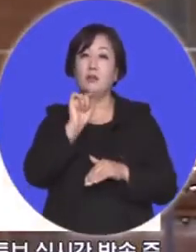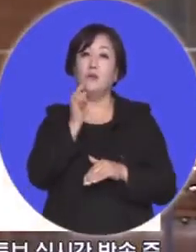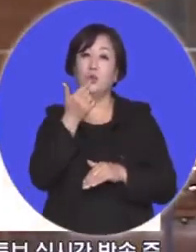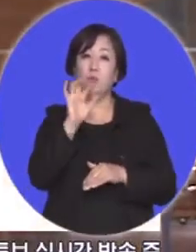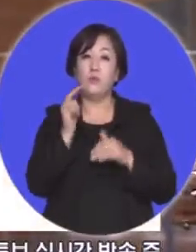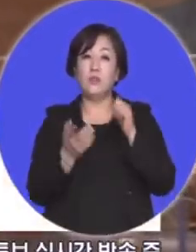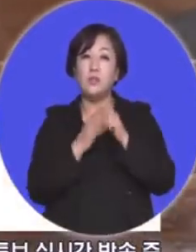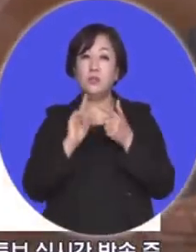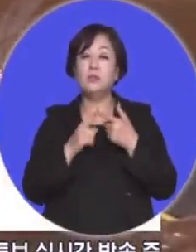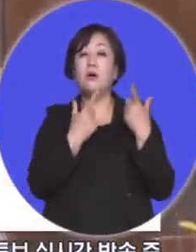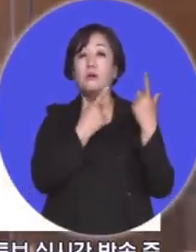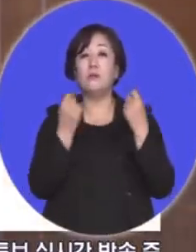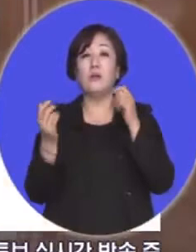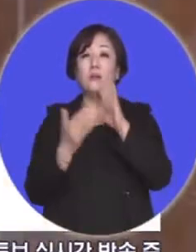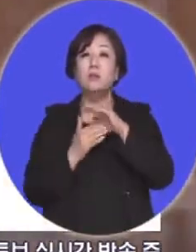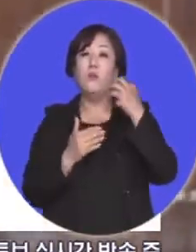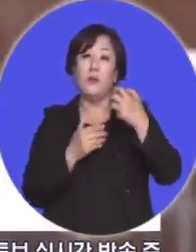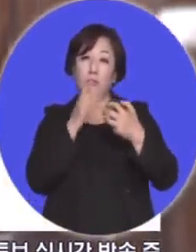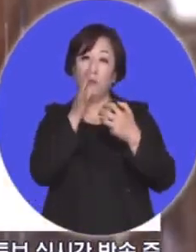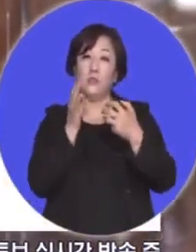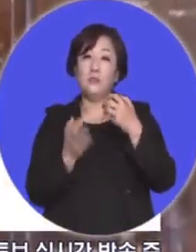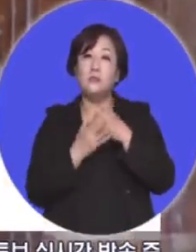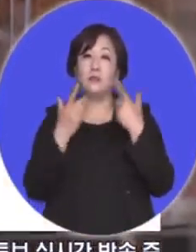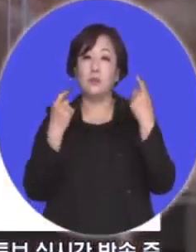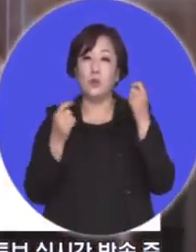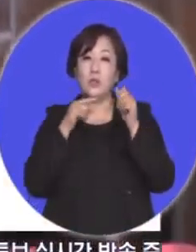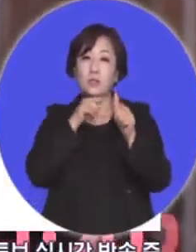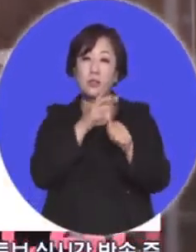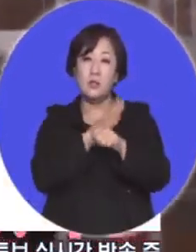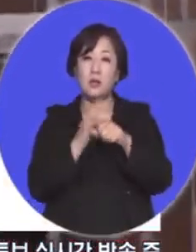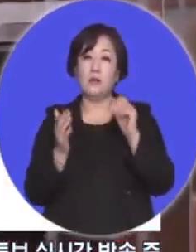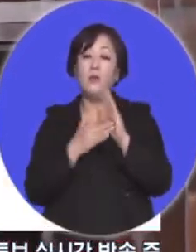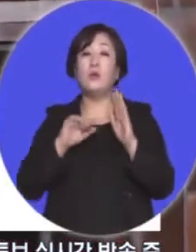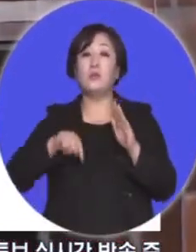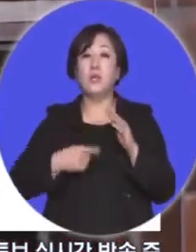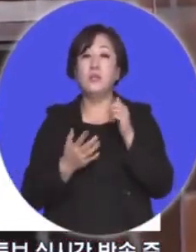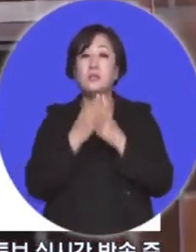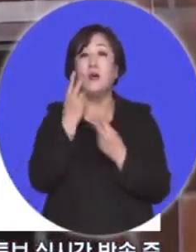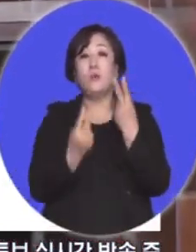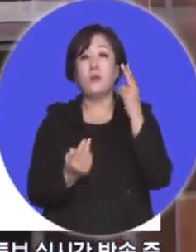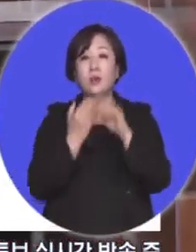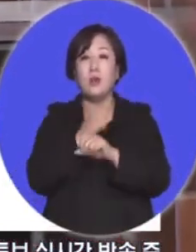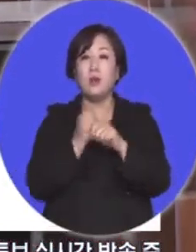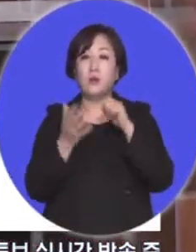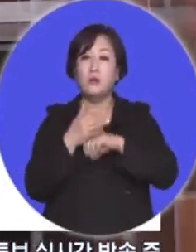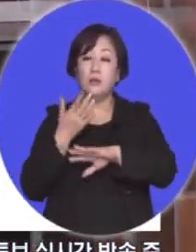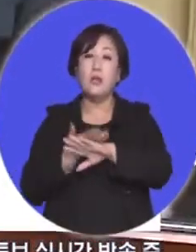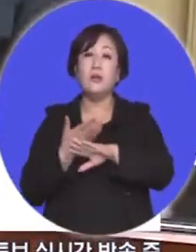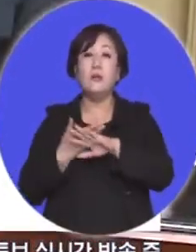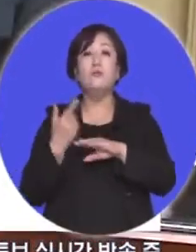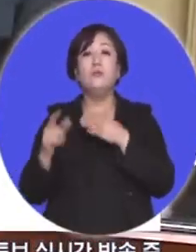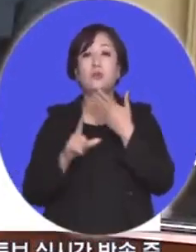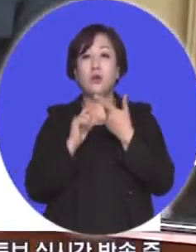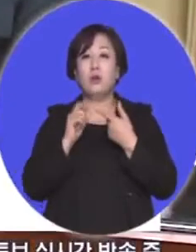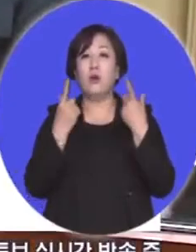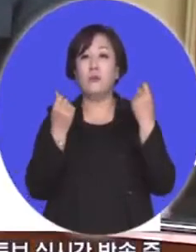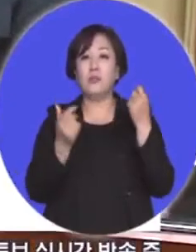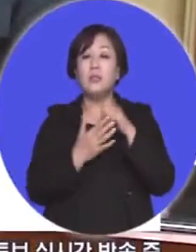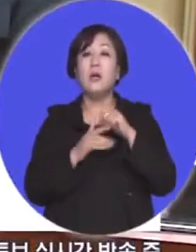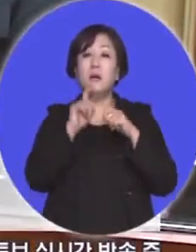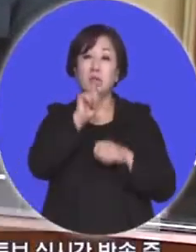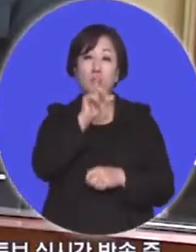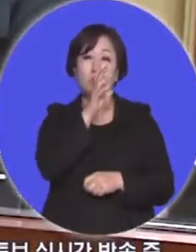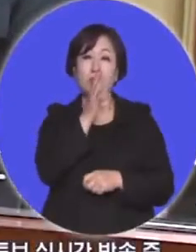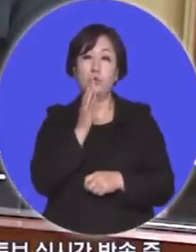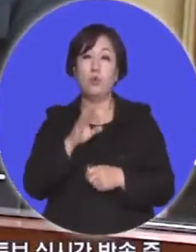유사율이 80%로 높았다는 지적에 대해선 자신의 논문과 비교한 수치라며 타 논문과의 유사율은 10%